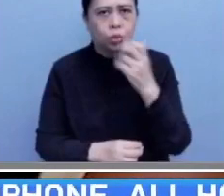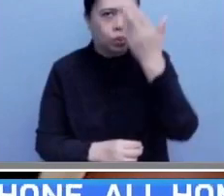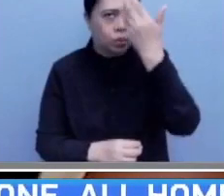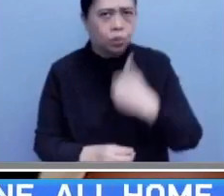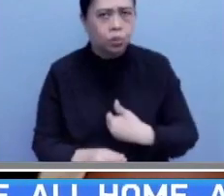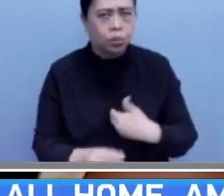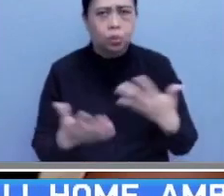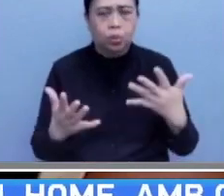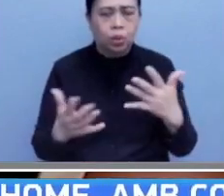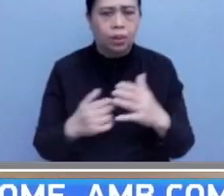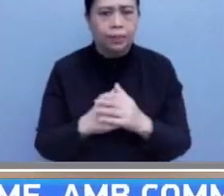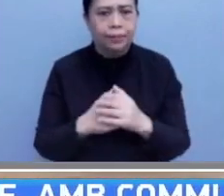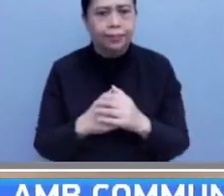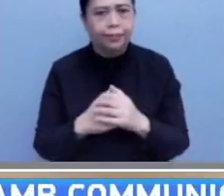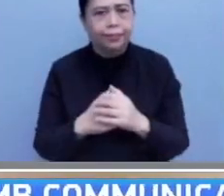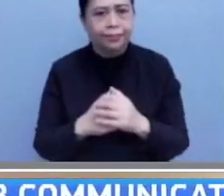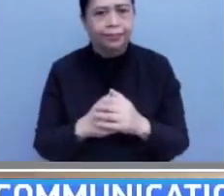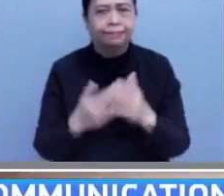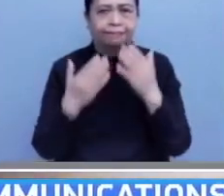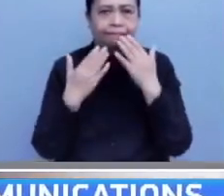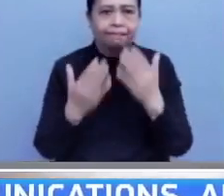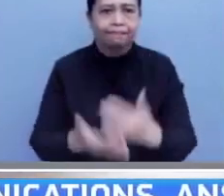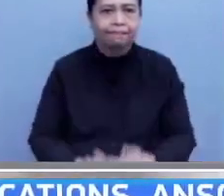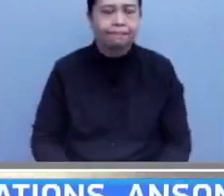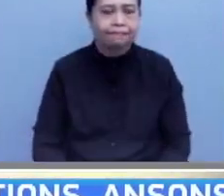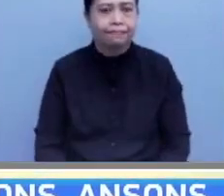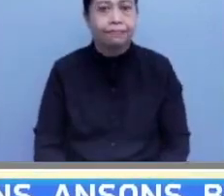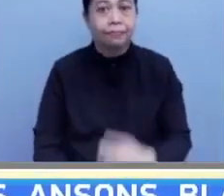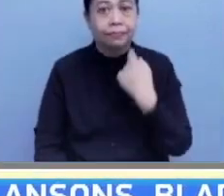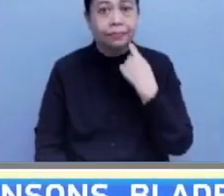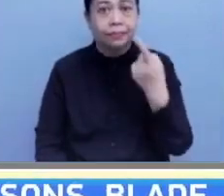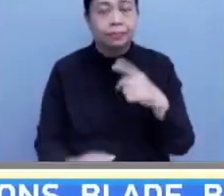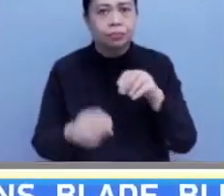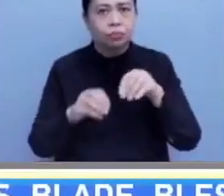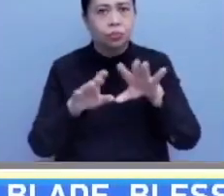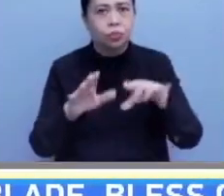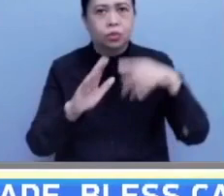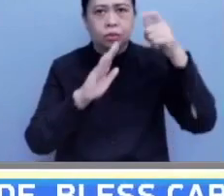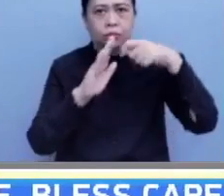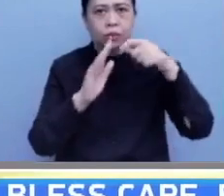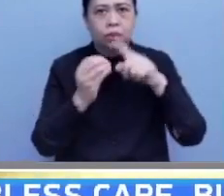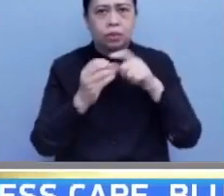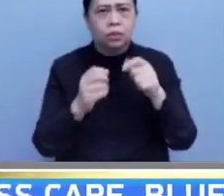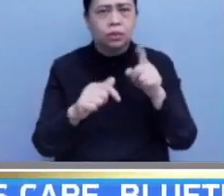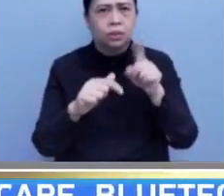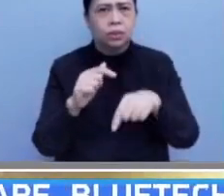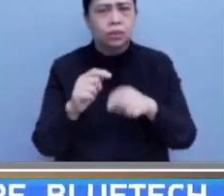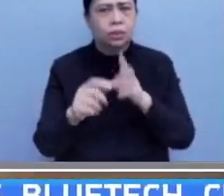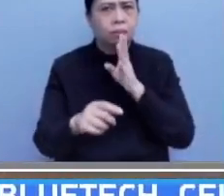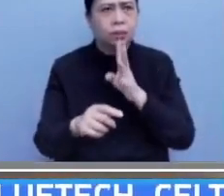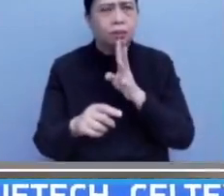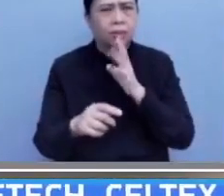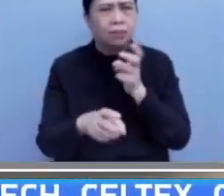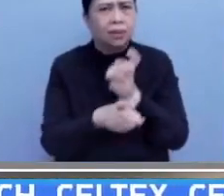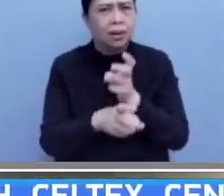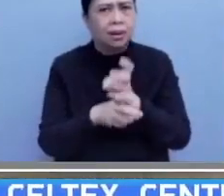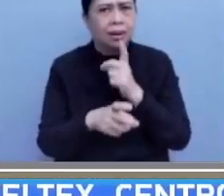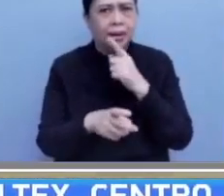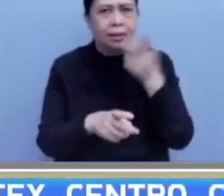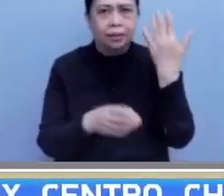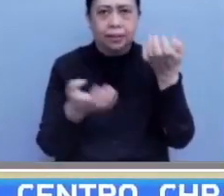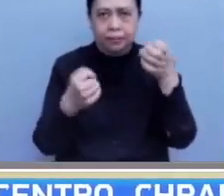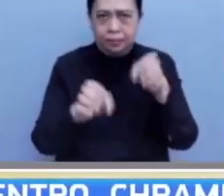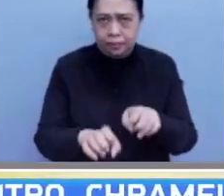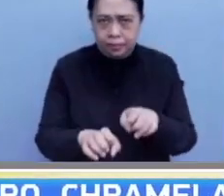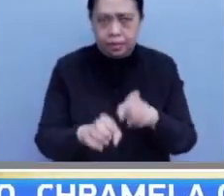lang po ako. Thank you. Kasunod po yan ang pag-viral ng video kung saan tila nahihirapan siyang magsalita sa isang event. Agad